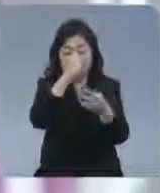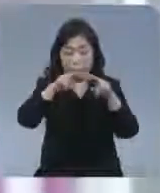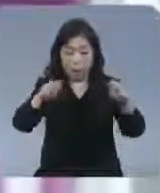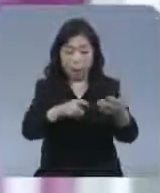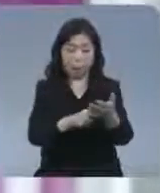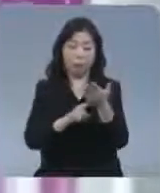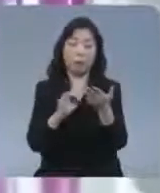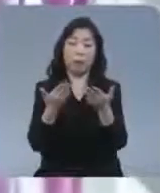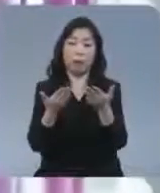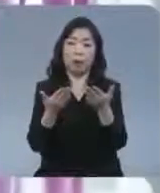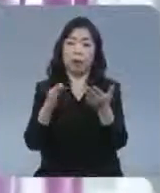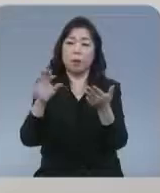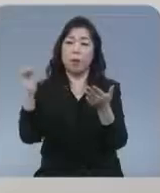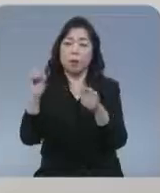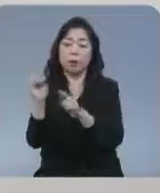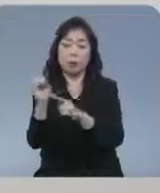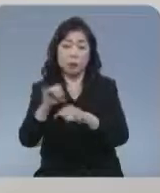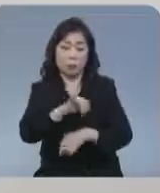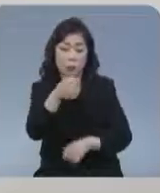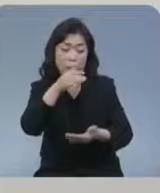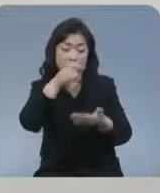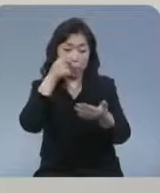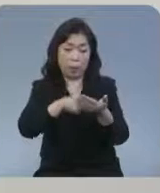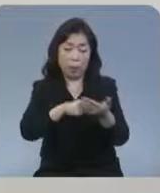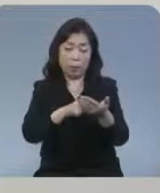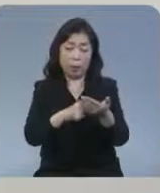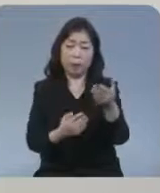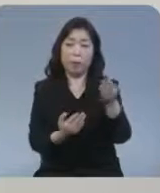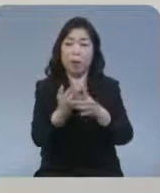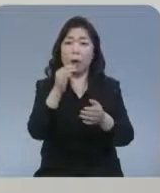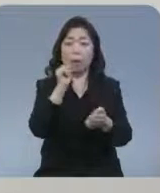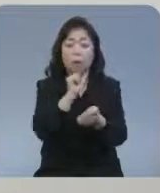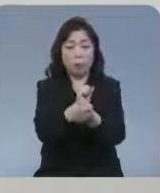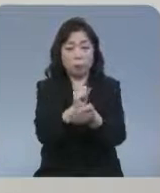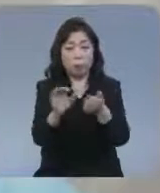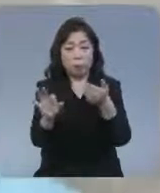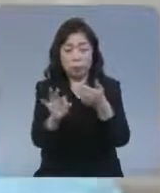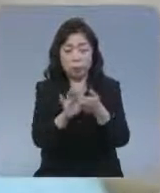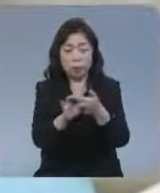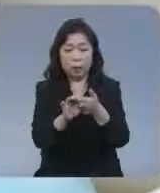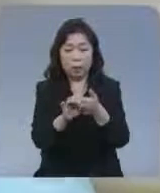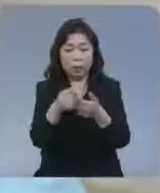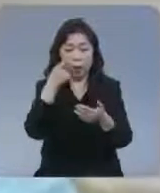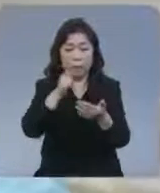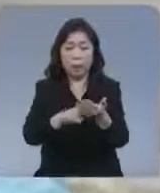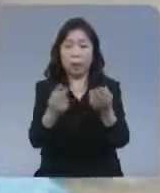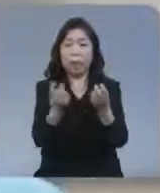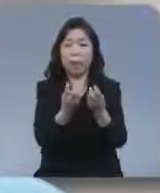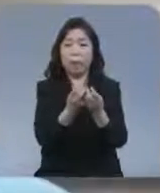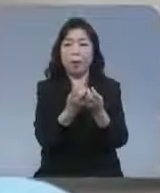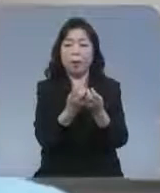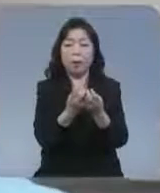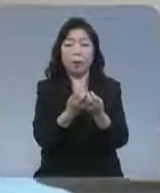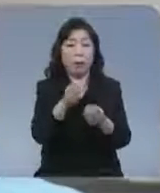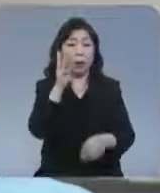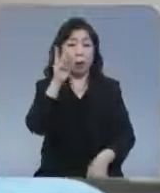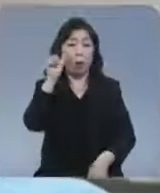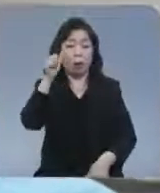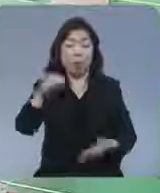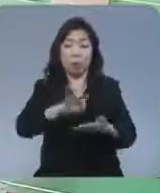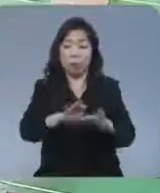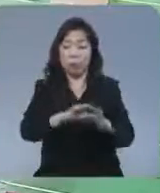国家に指定れました8カ国から第三国を経由して韓国に入国する外国人は